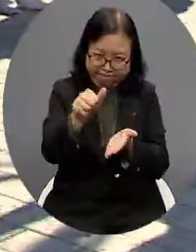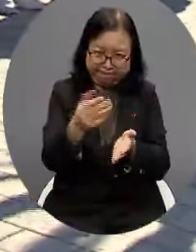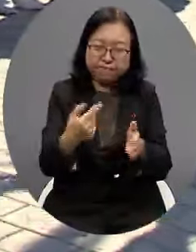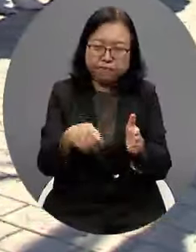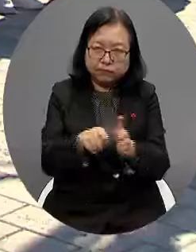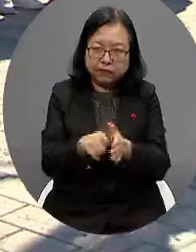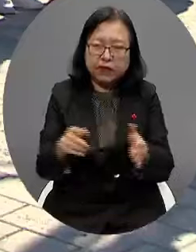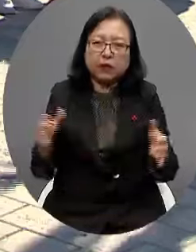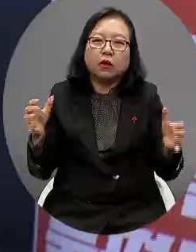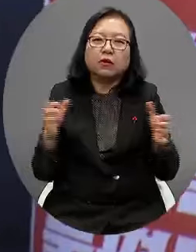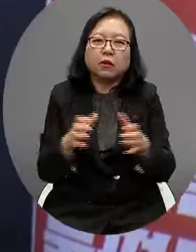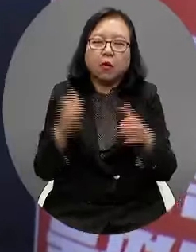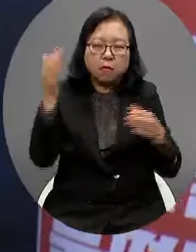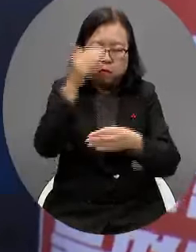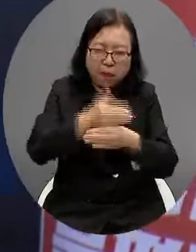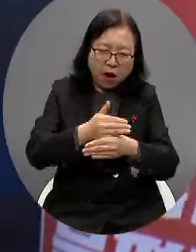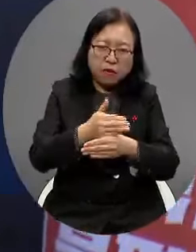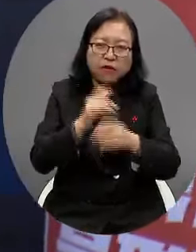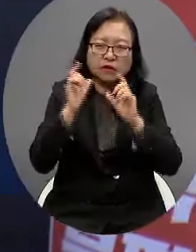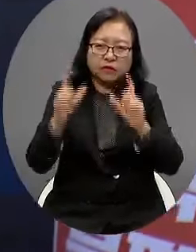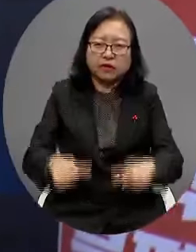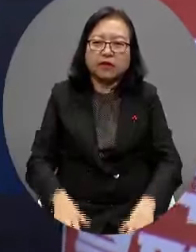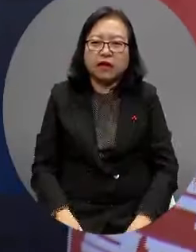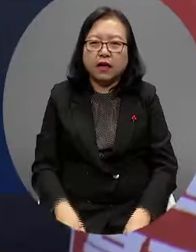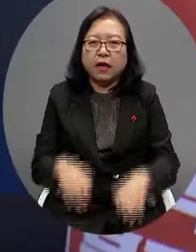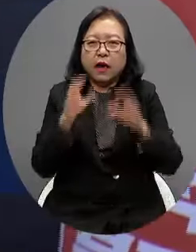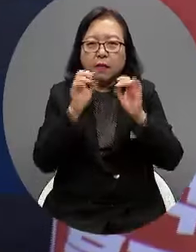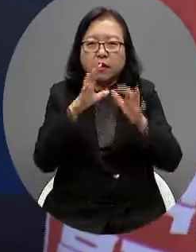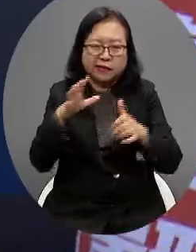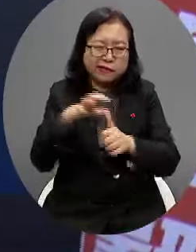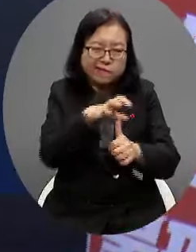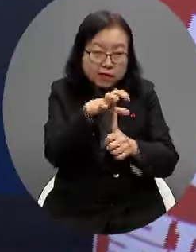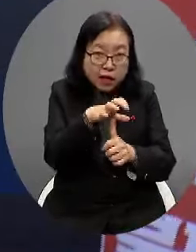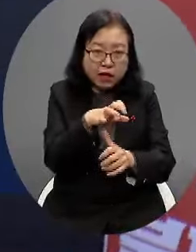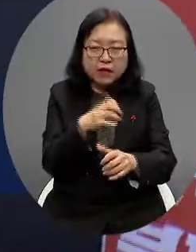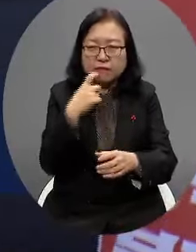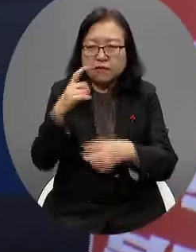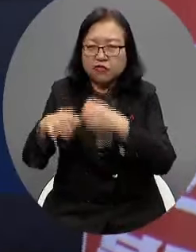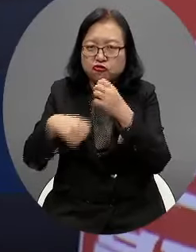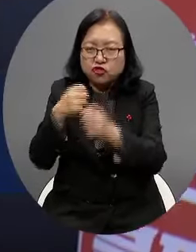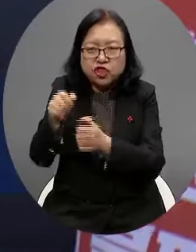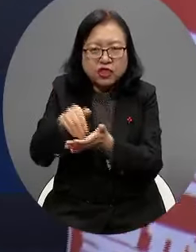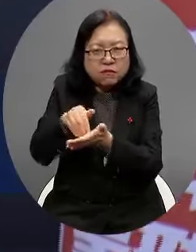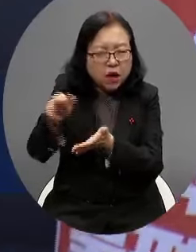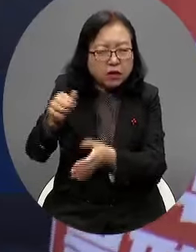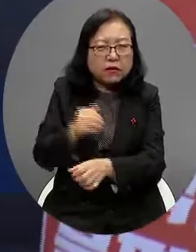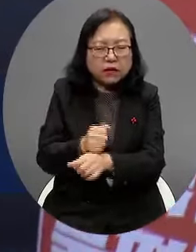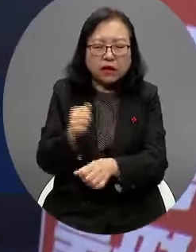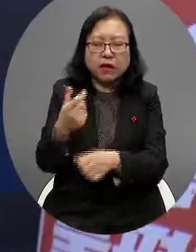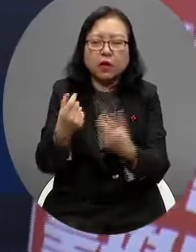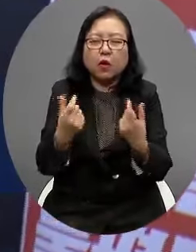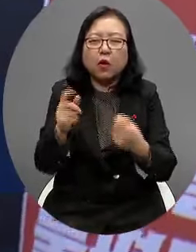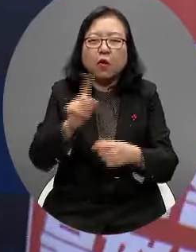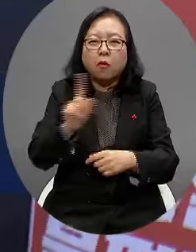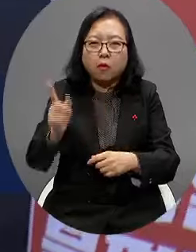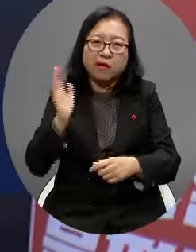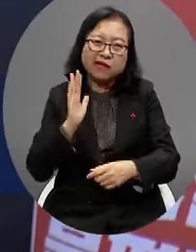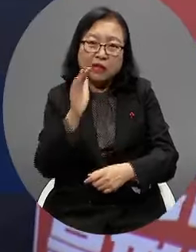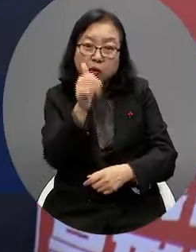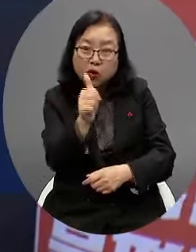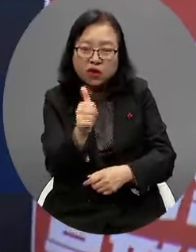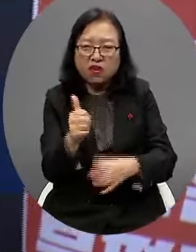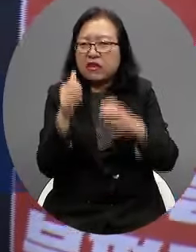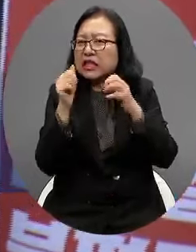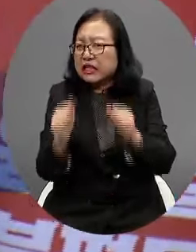선언했습니다 언론을 장악하고 민주주의를 파괴했습니다 이런자가 대통령으로 단 하루도 더 그